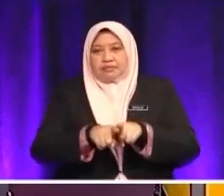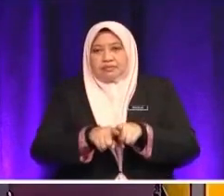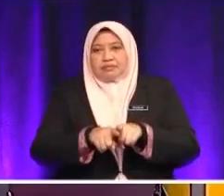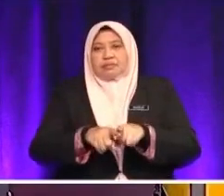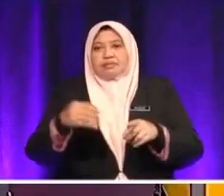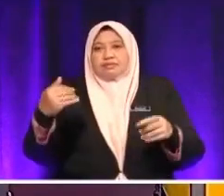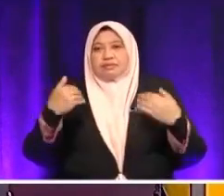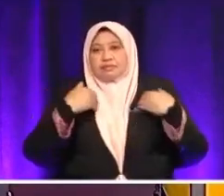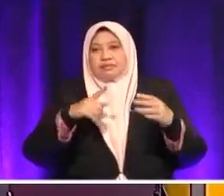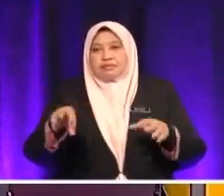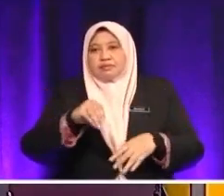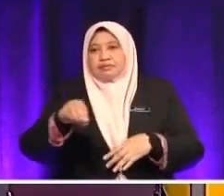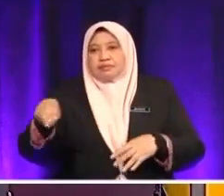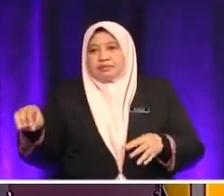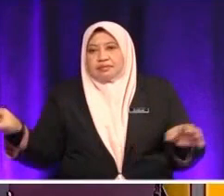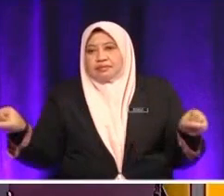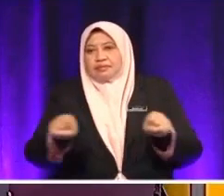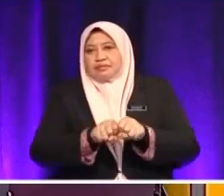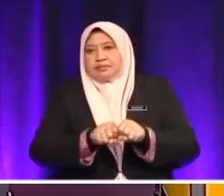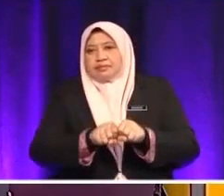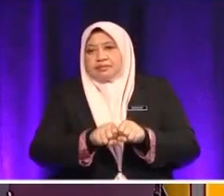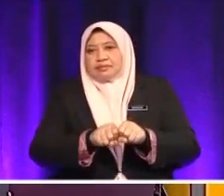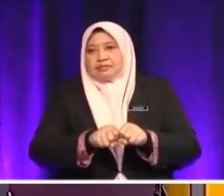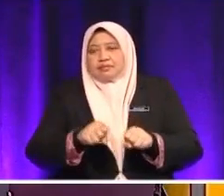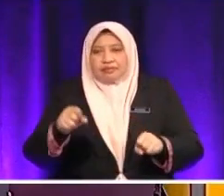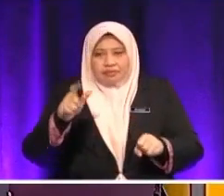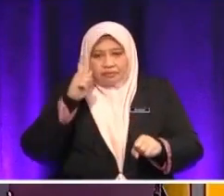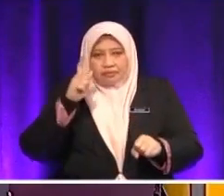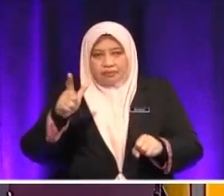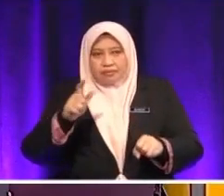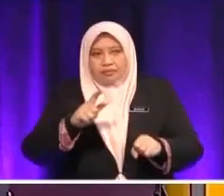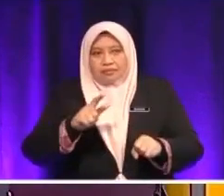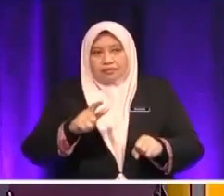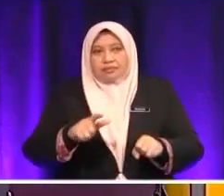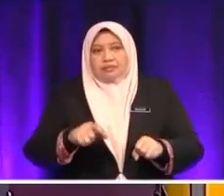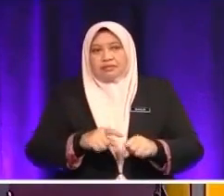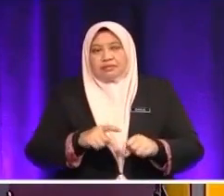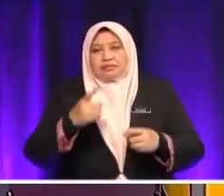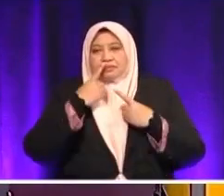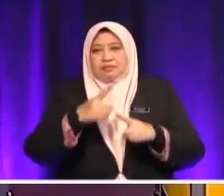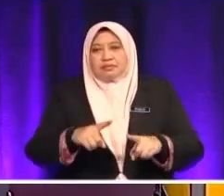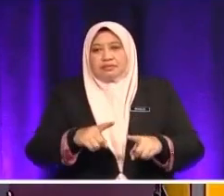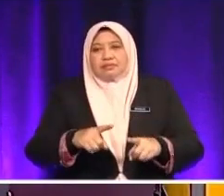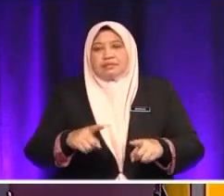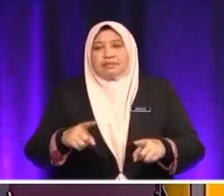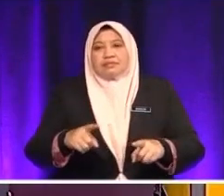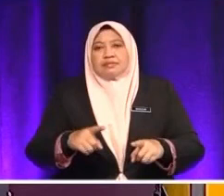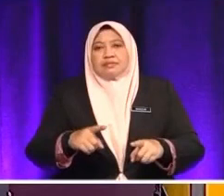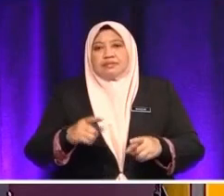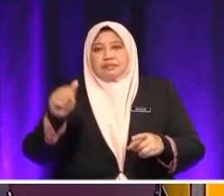dia adalah taburan simetri jadi bila kita dikaitkan dengan histogram jawabannya adalah